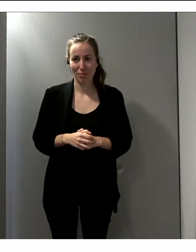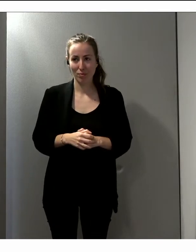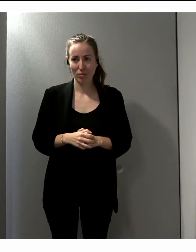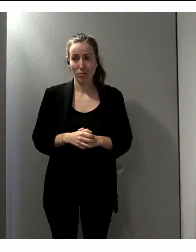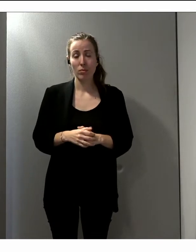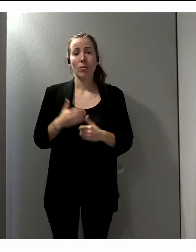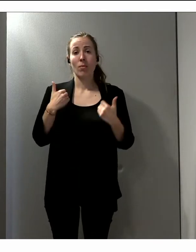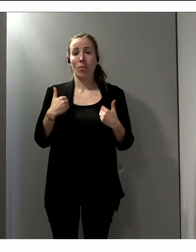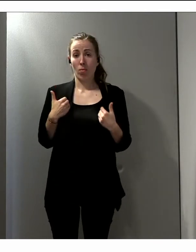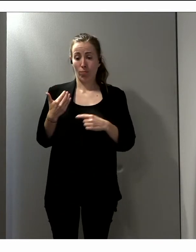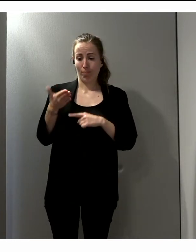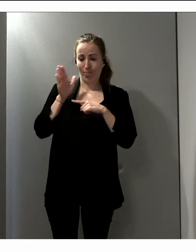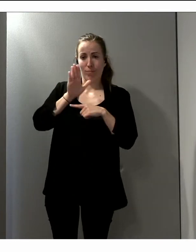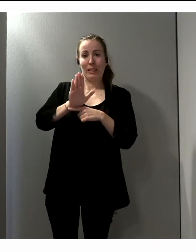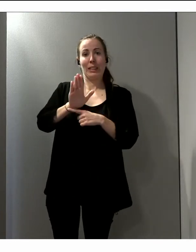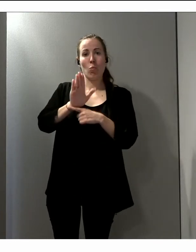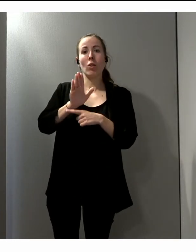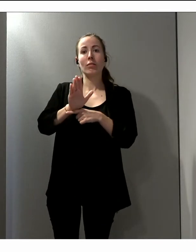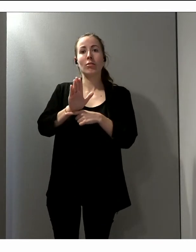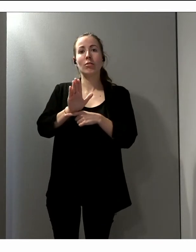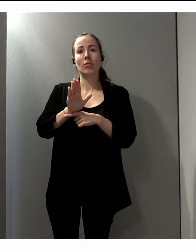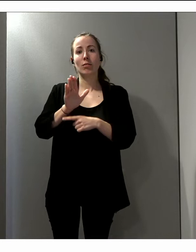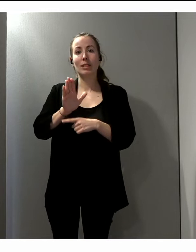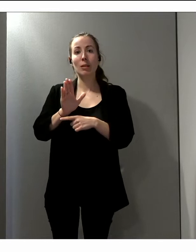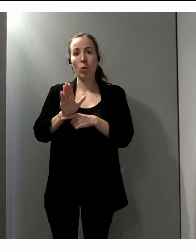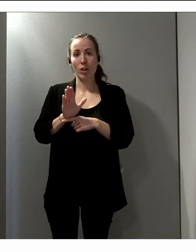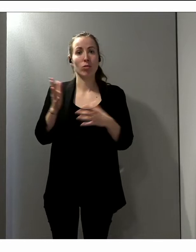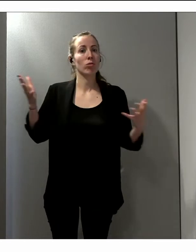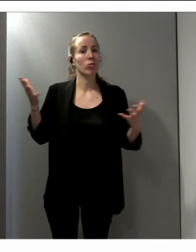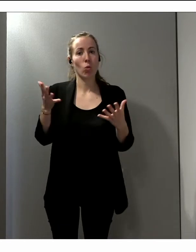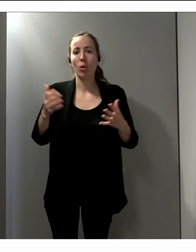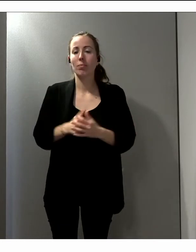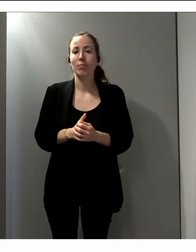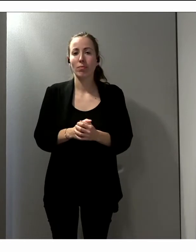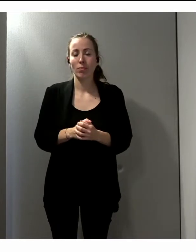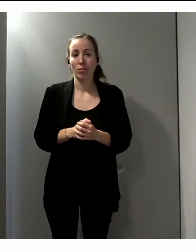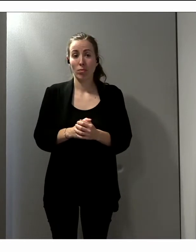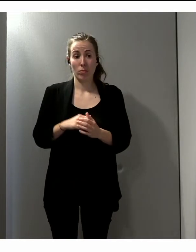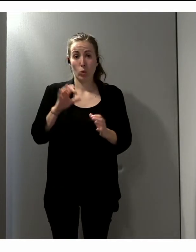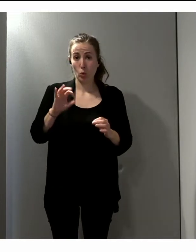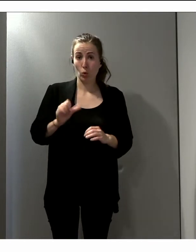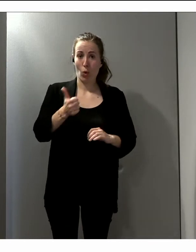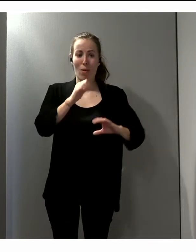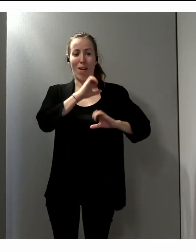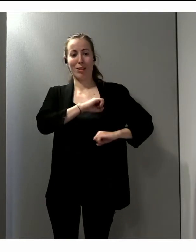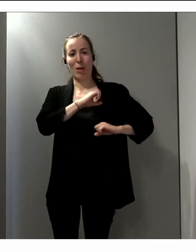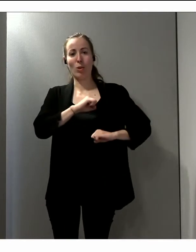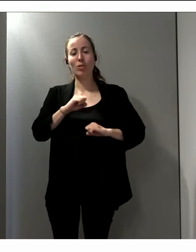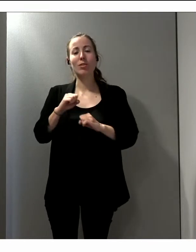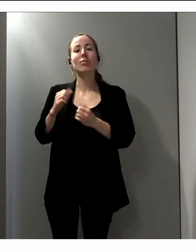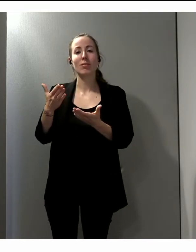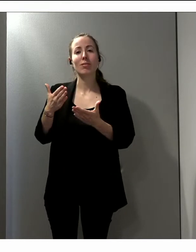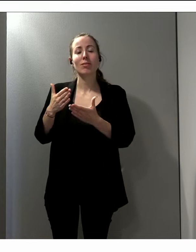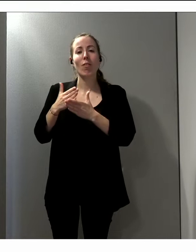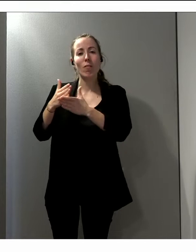ici pour porter témoignage, effectivement, témoignage d'une première expérience que la Fédération